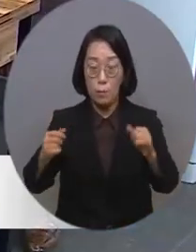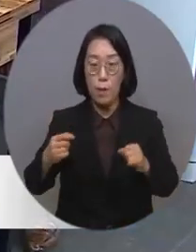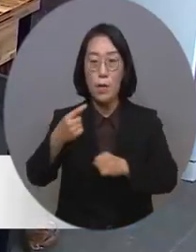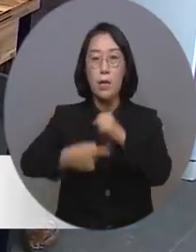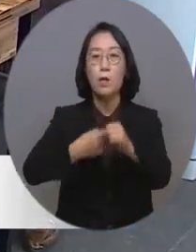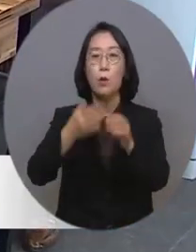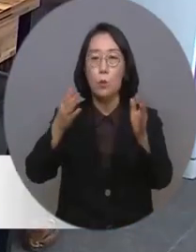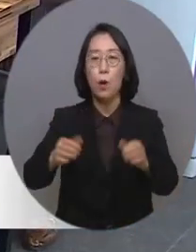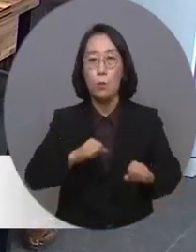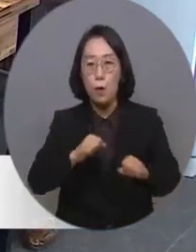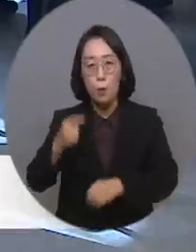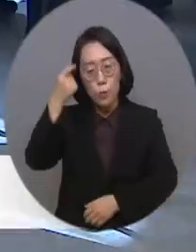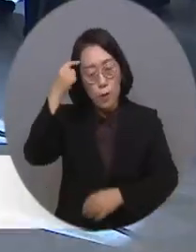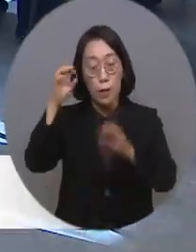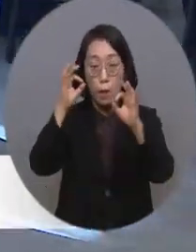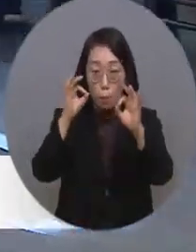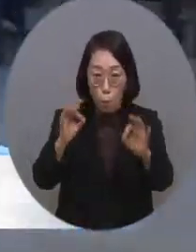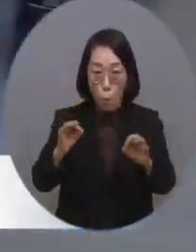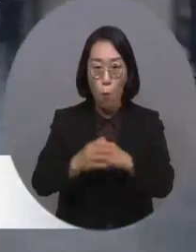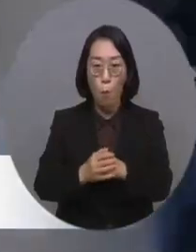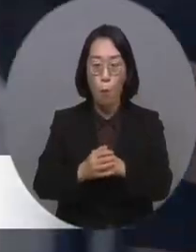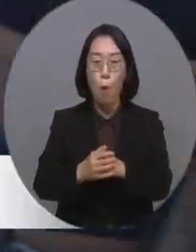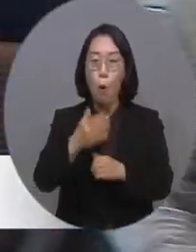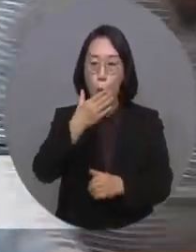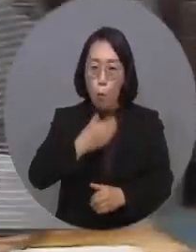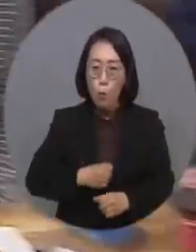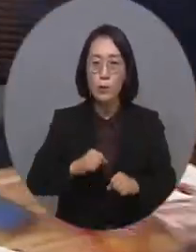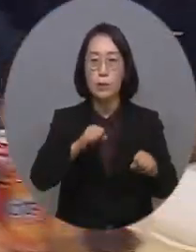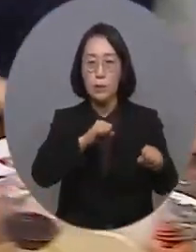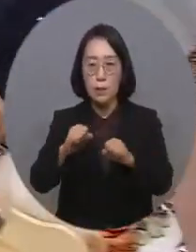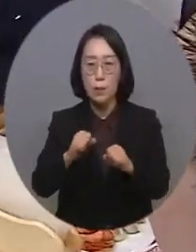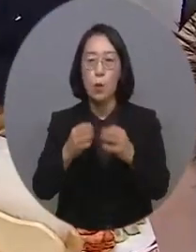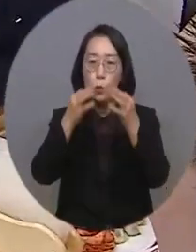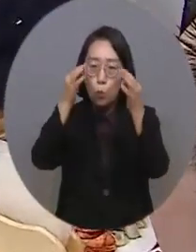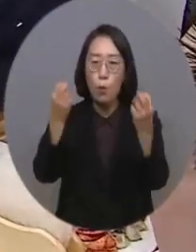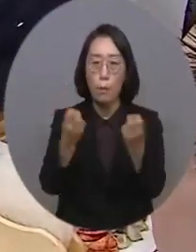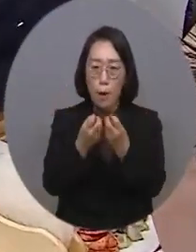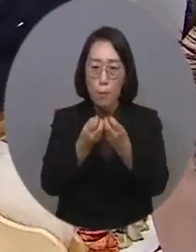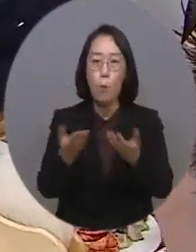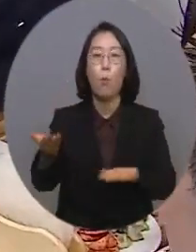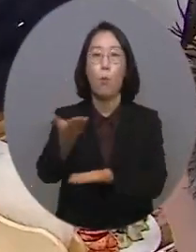돌아보며 각자의 자리에서 복지를 위해 실천할 수 있는 노력들을 공유했습니다.